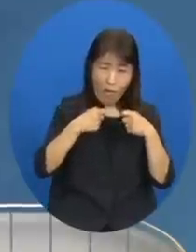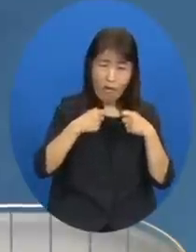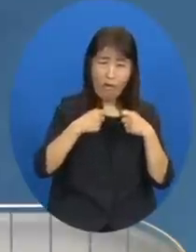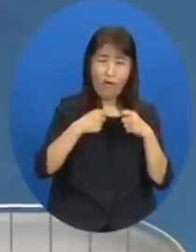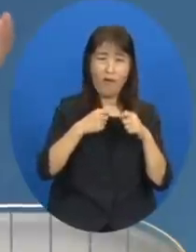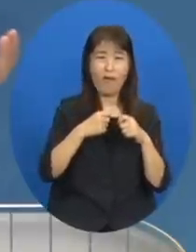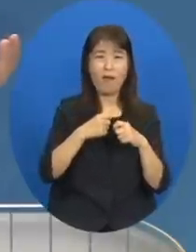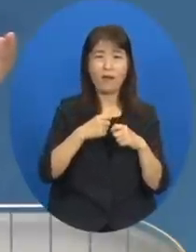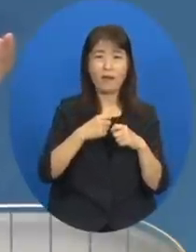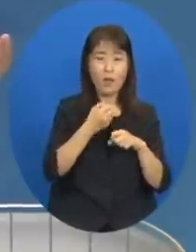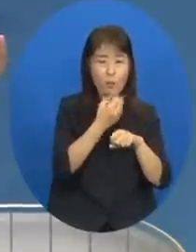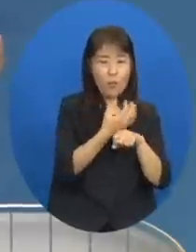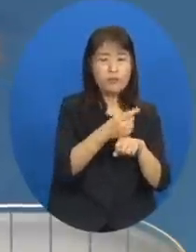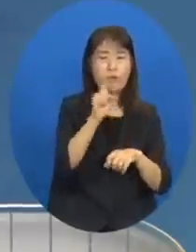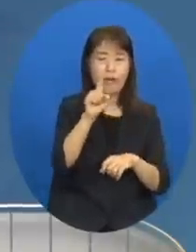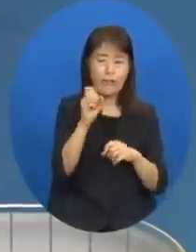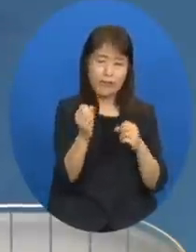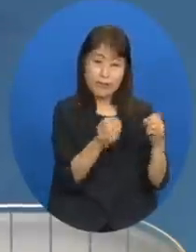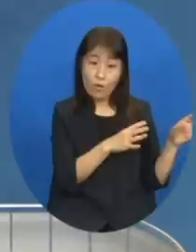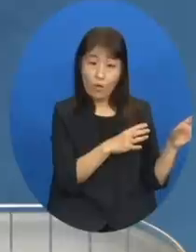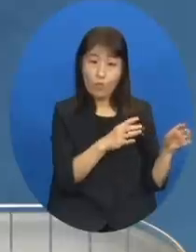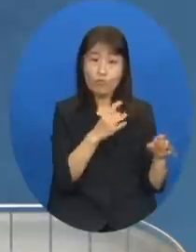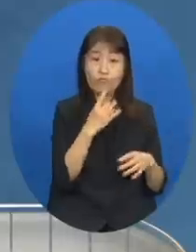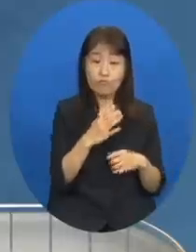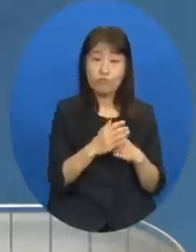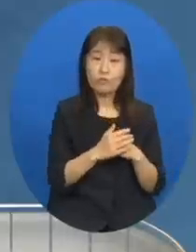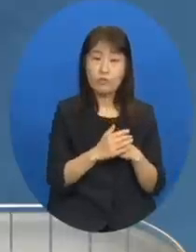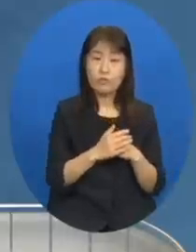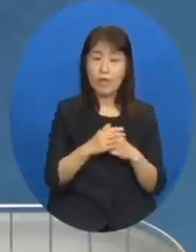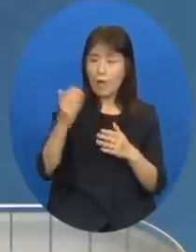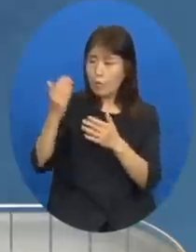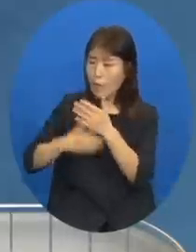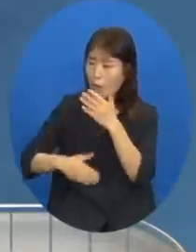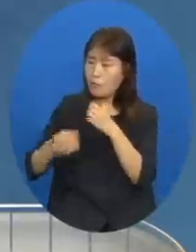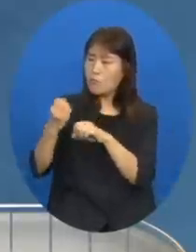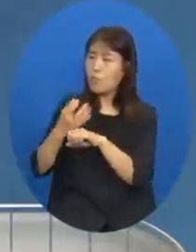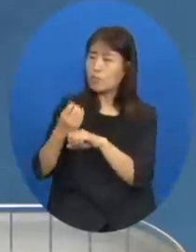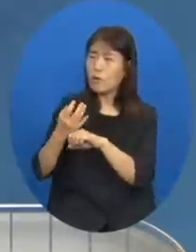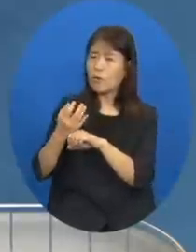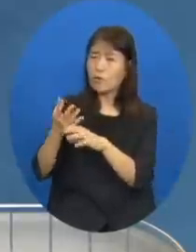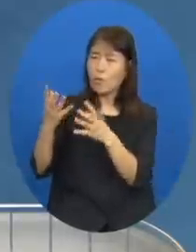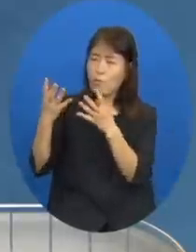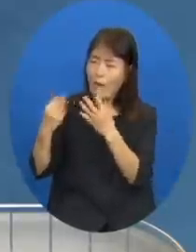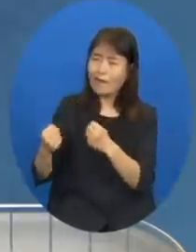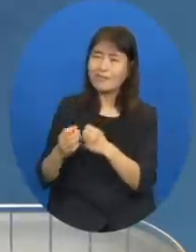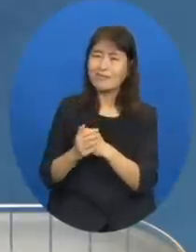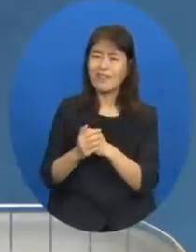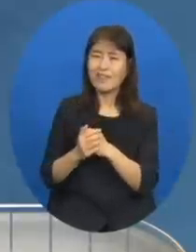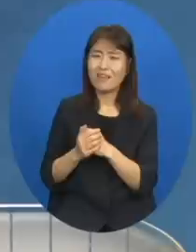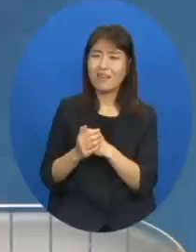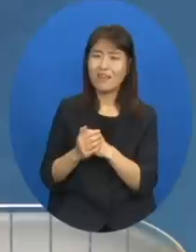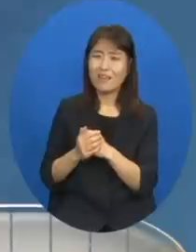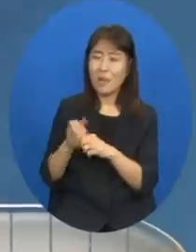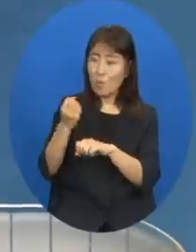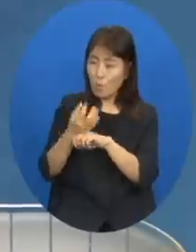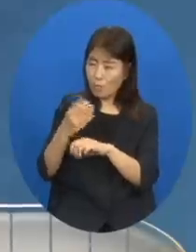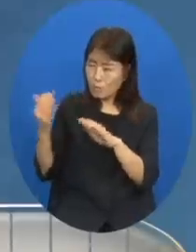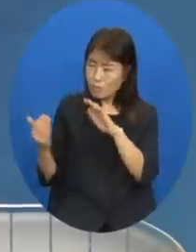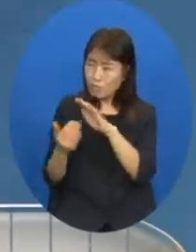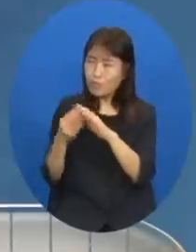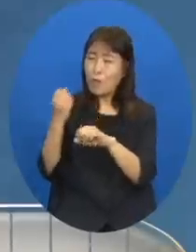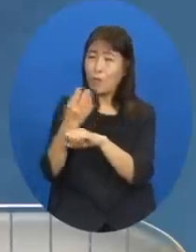보석 하나 잃어버린 것 뿐인데 남은 보석에 너무 많은데 보석 중에 보석인 예수님이 나와 같이 계신데